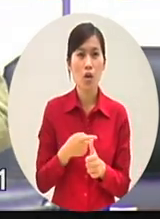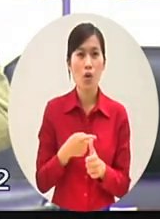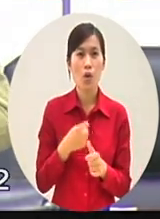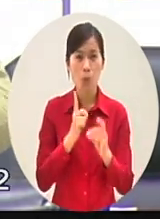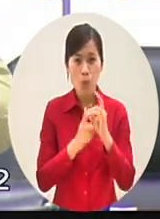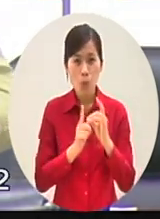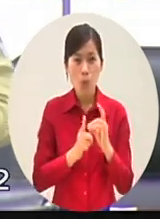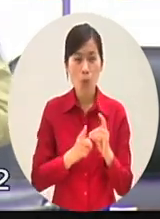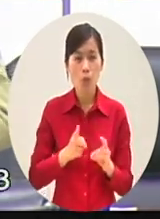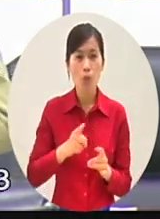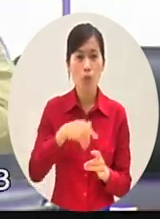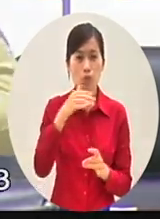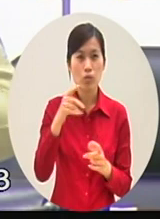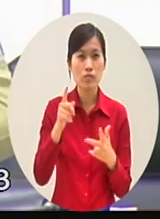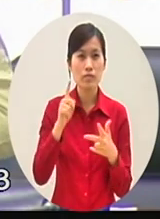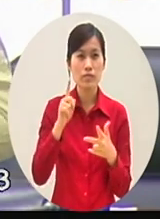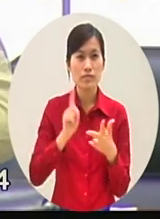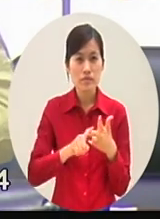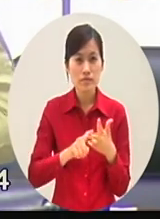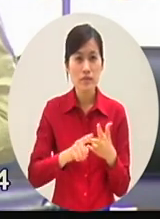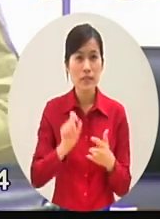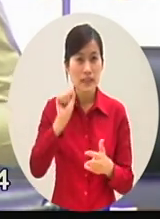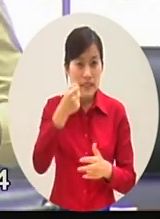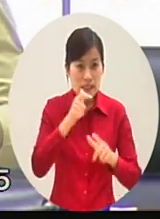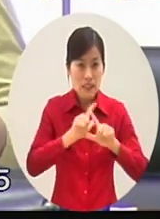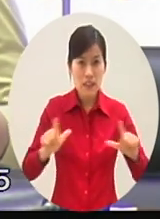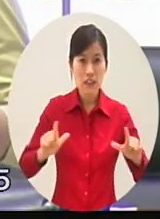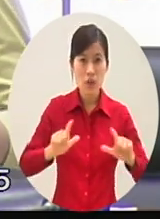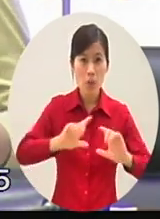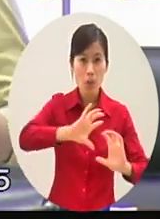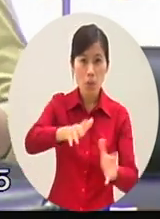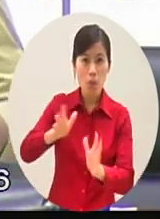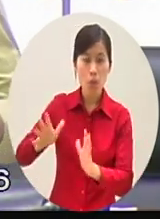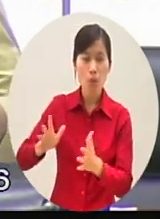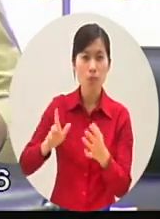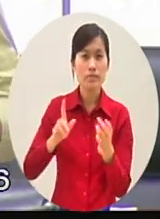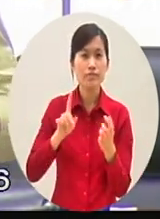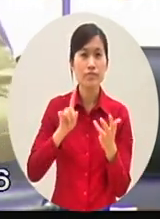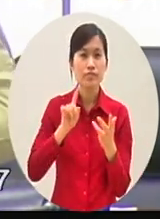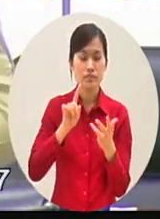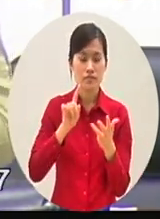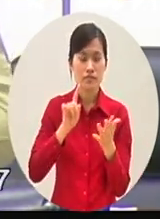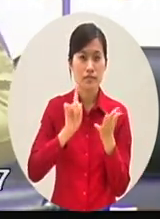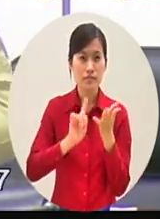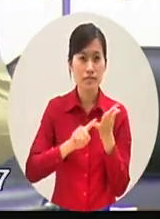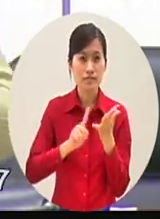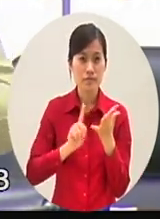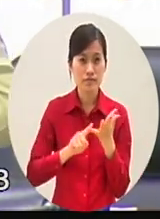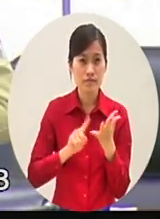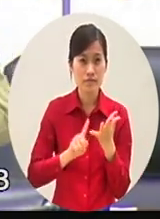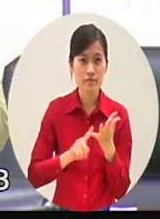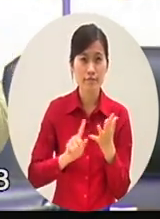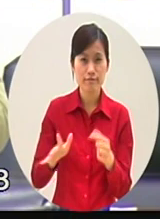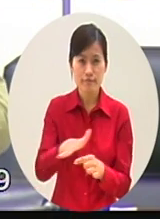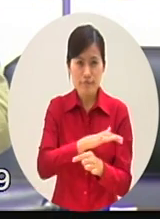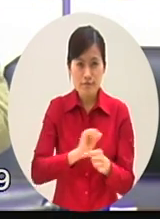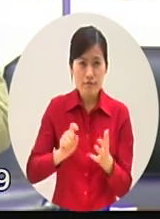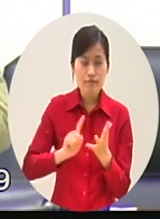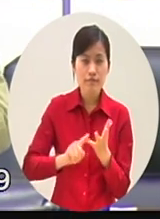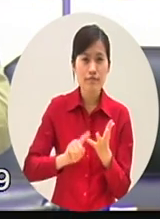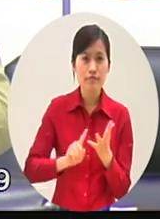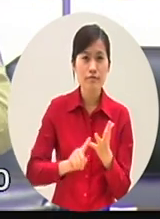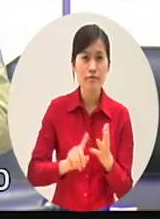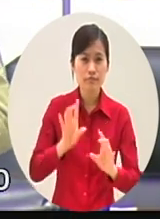第三名就是咱的义大世界，啊，佮我咱的古蹄桥诶。湿地，咱拢已经吼，一年拢有